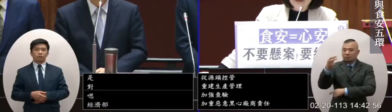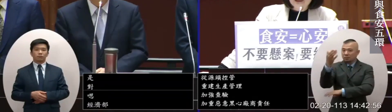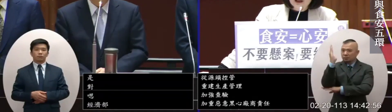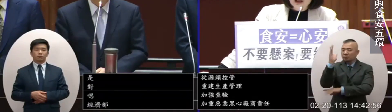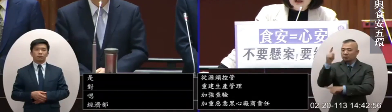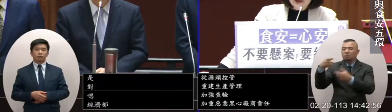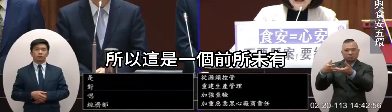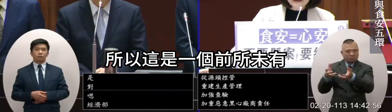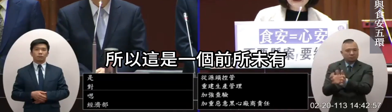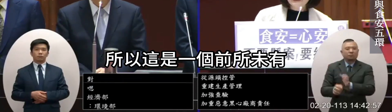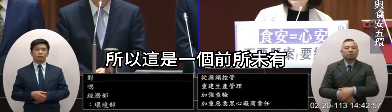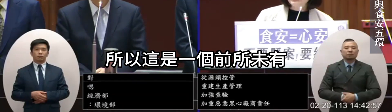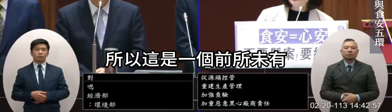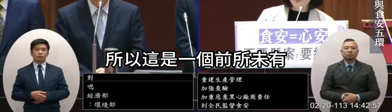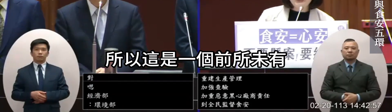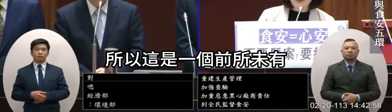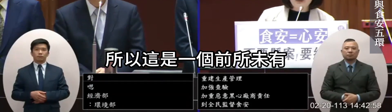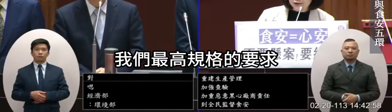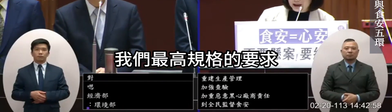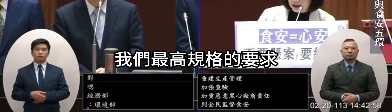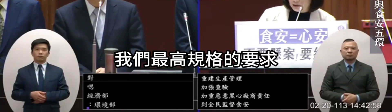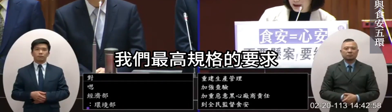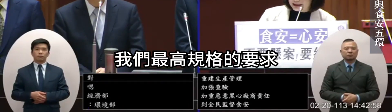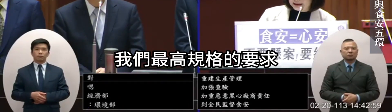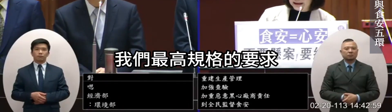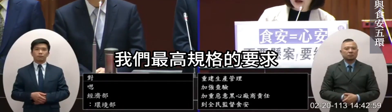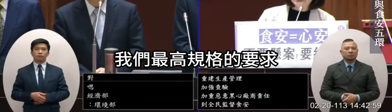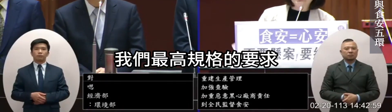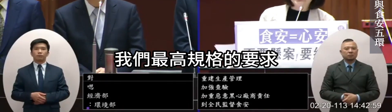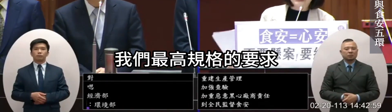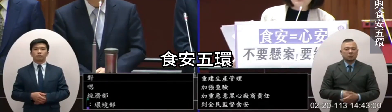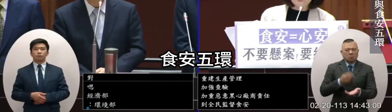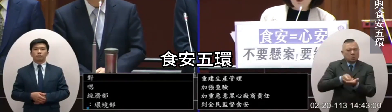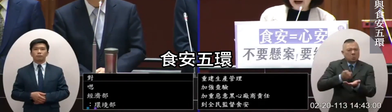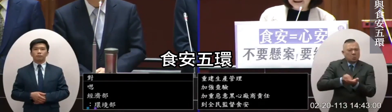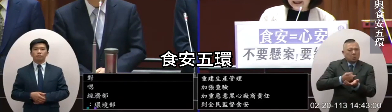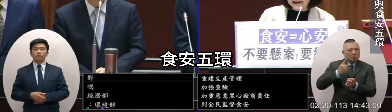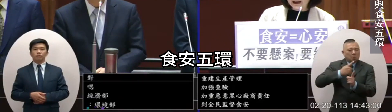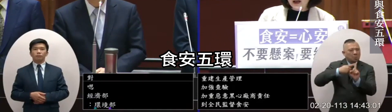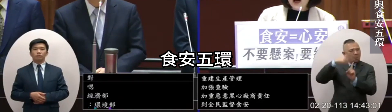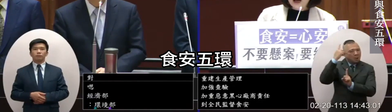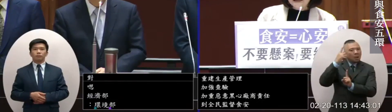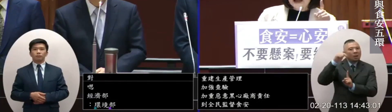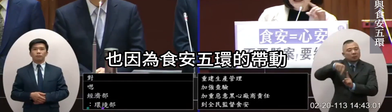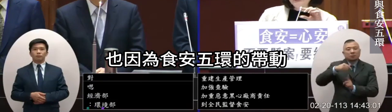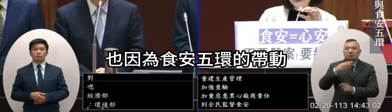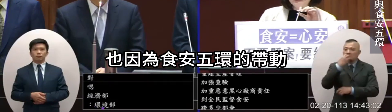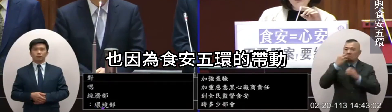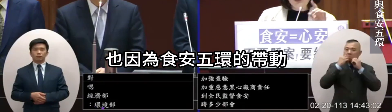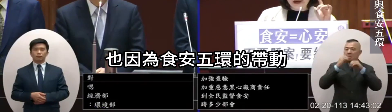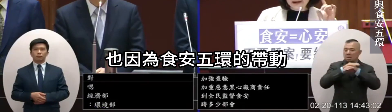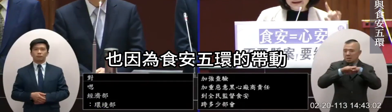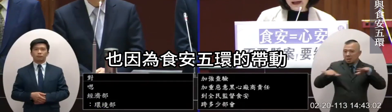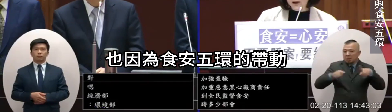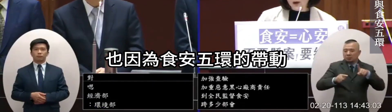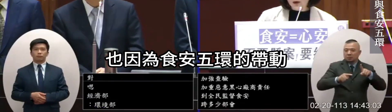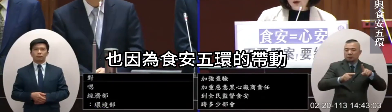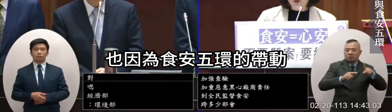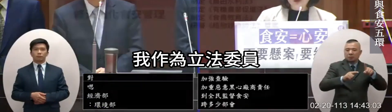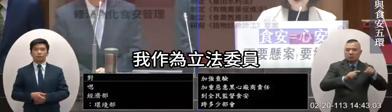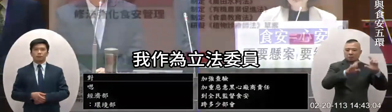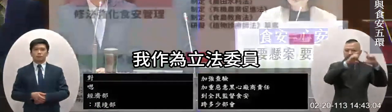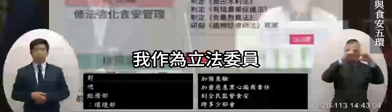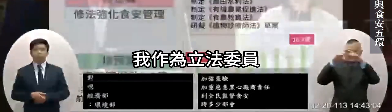有。所以这是一个前所未有，我们最高规格的要求十安五环。下一页，也因为十安五环的带